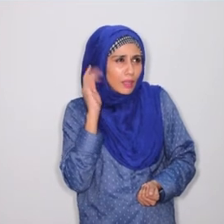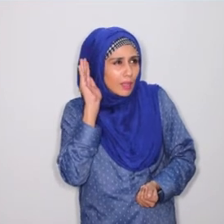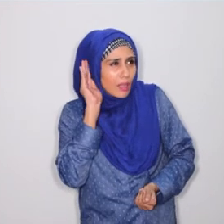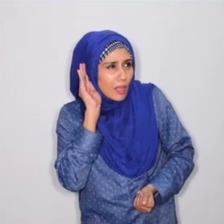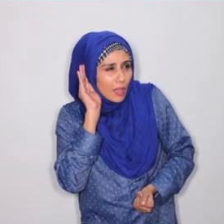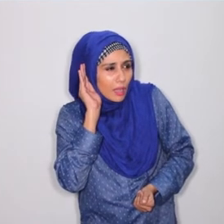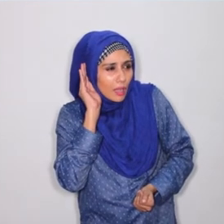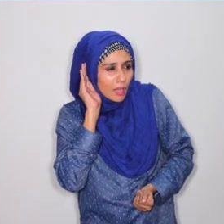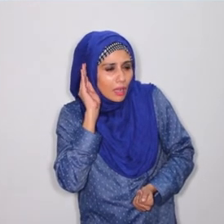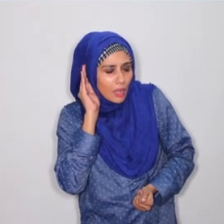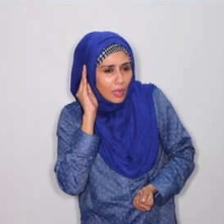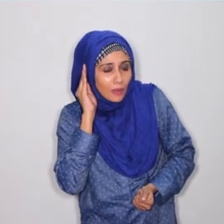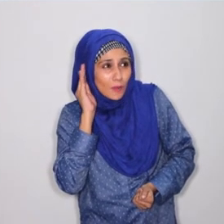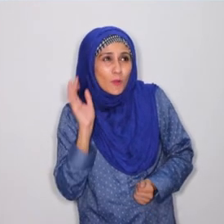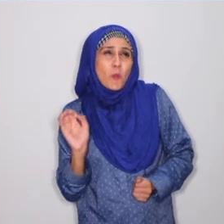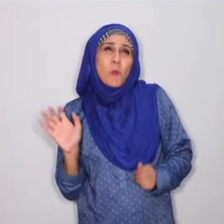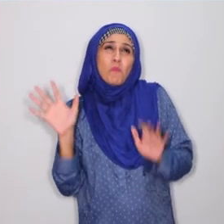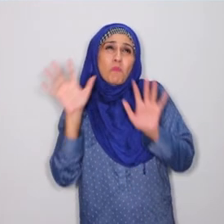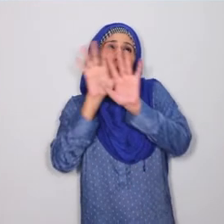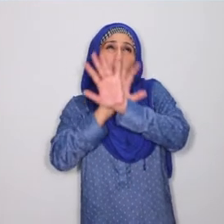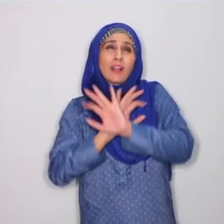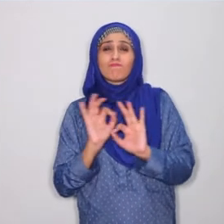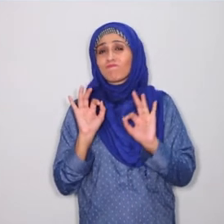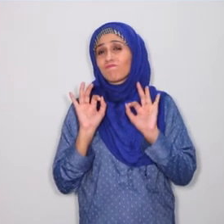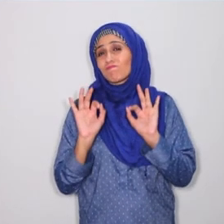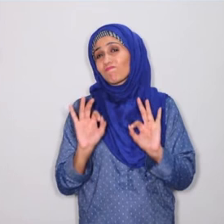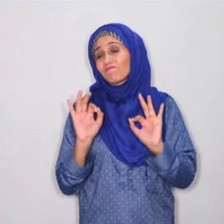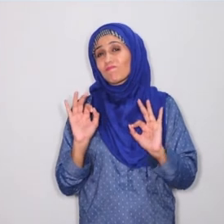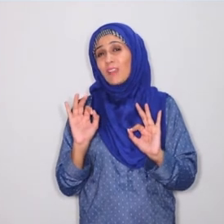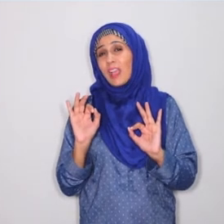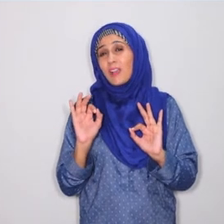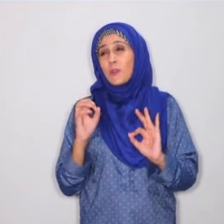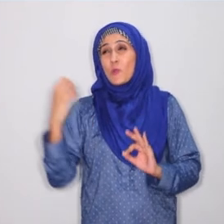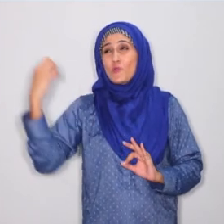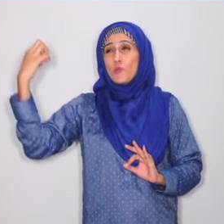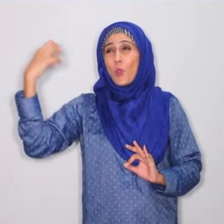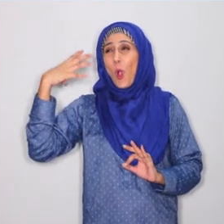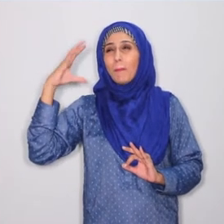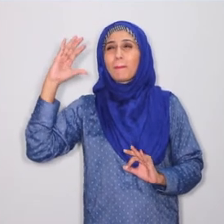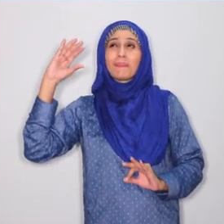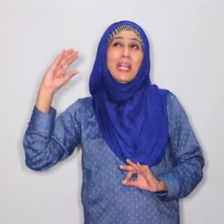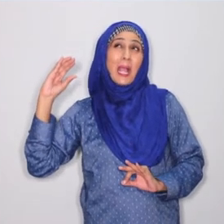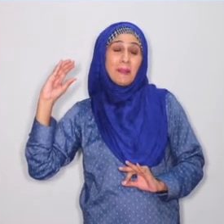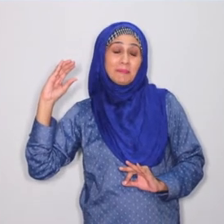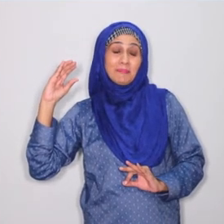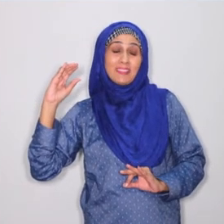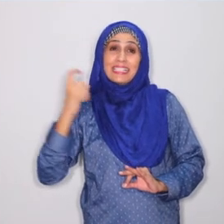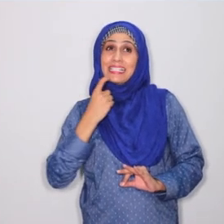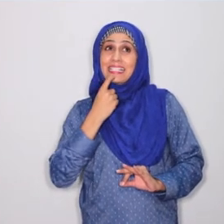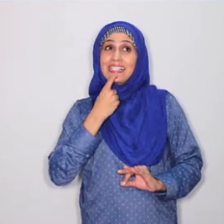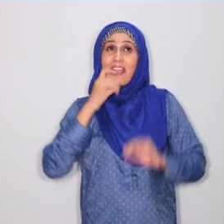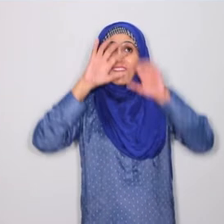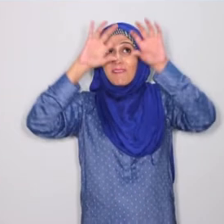होता है कि अगर हल्की सी धूप होती सफेद बादल छाए होते